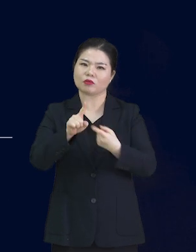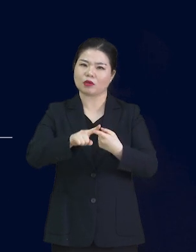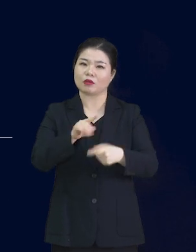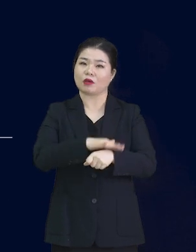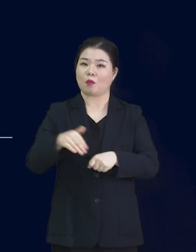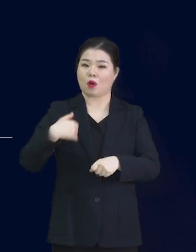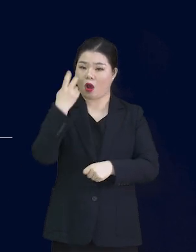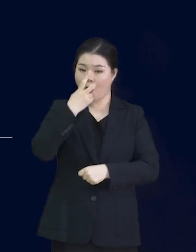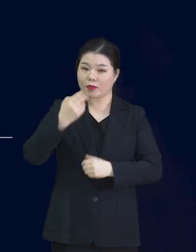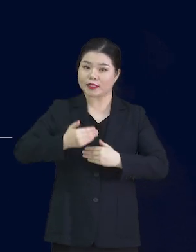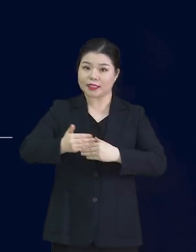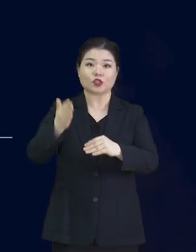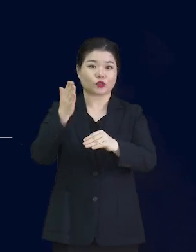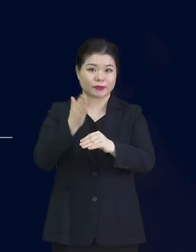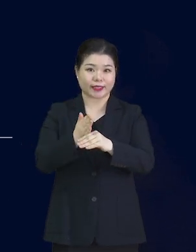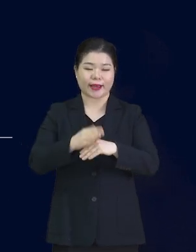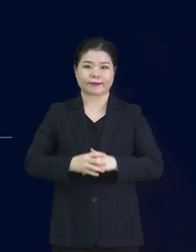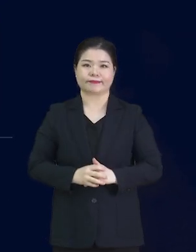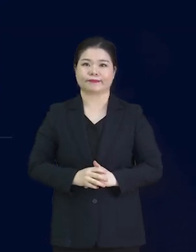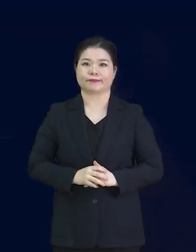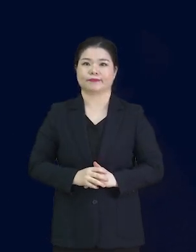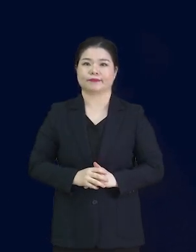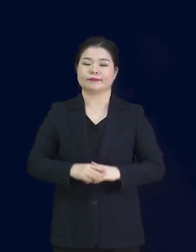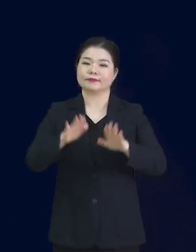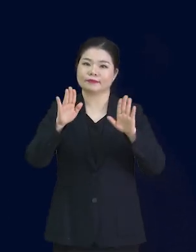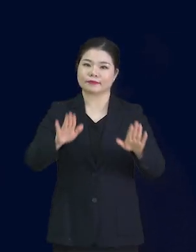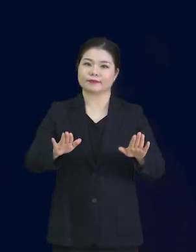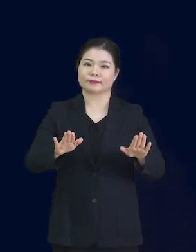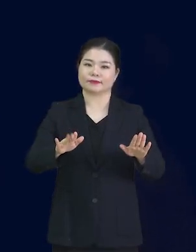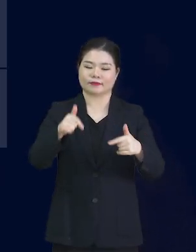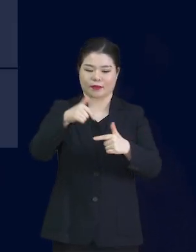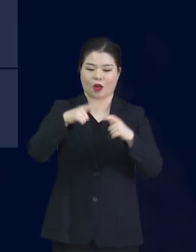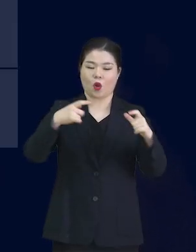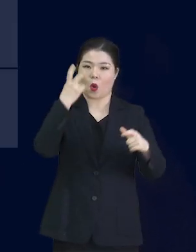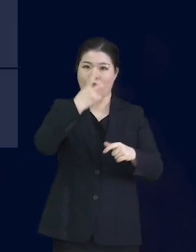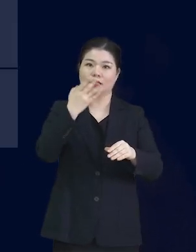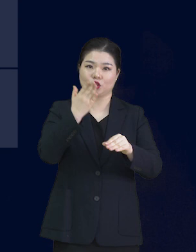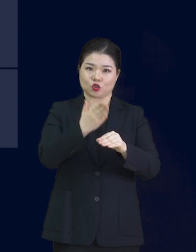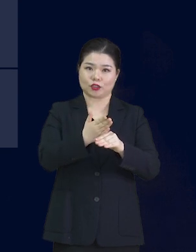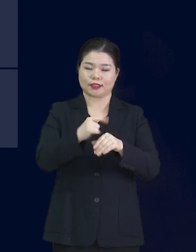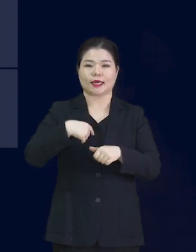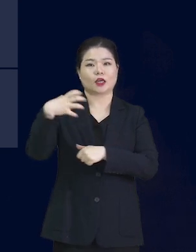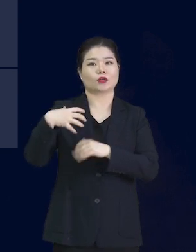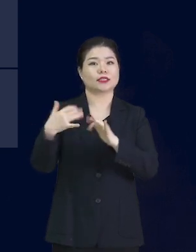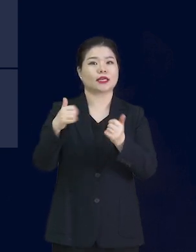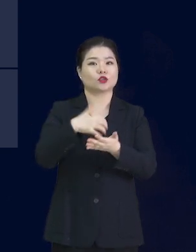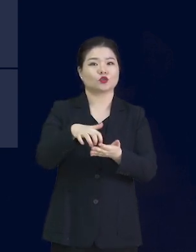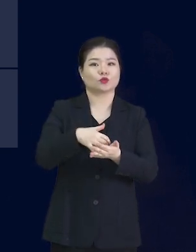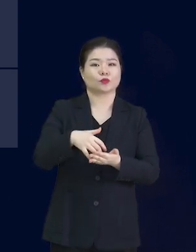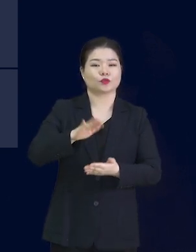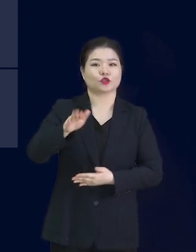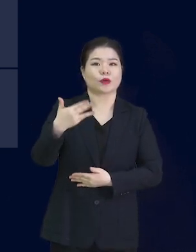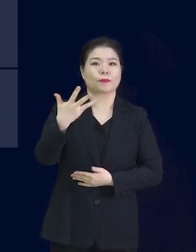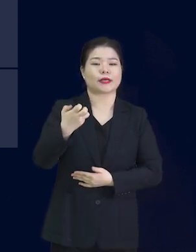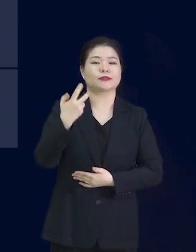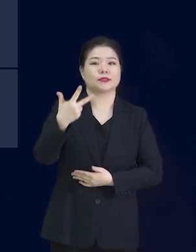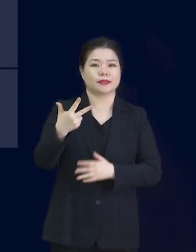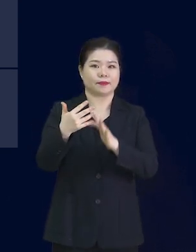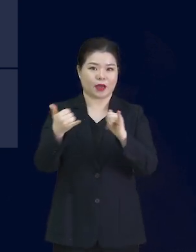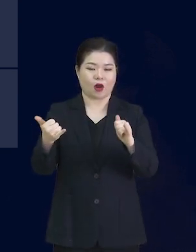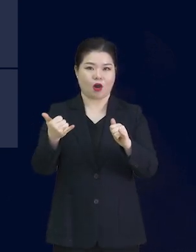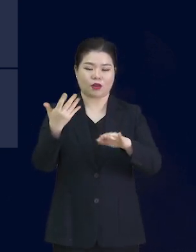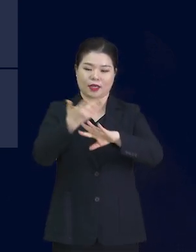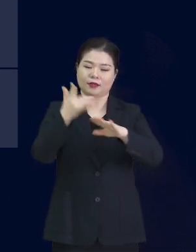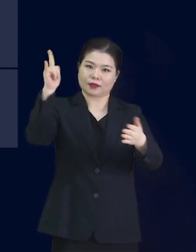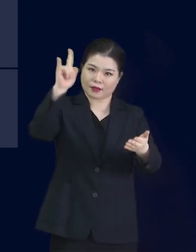수 없어 역학조사를 진행 중입니다. 오늘 현재 강남구가 관리하고 있는 자가격리자는 987명이며, 이